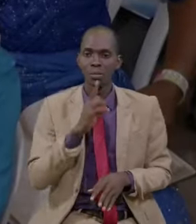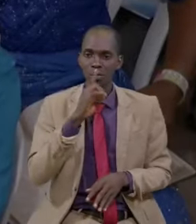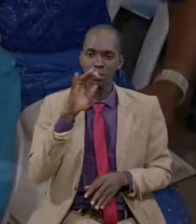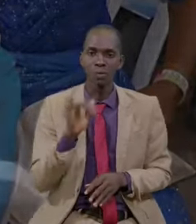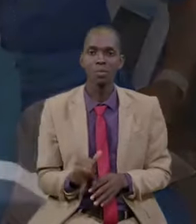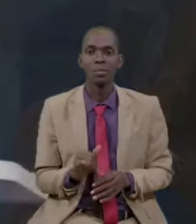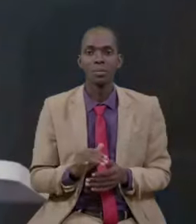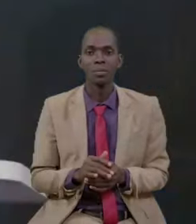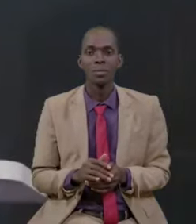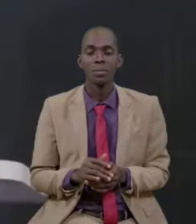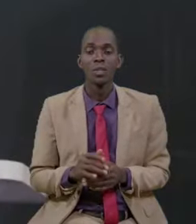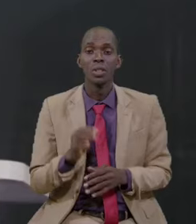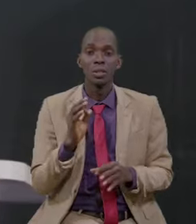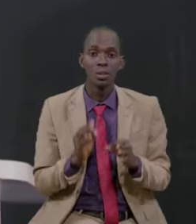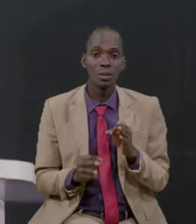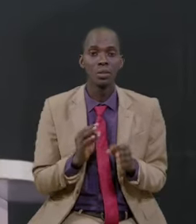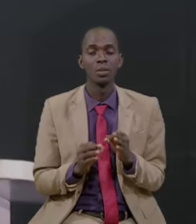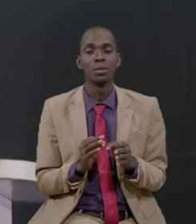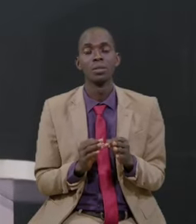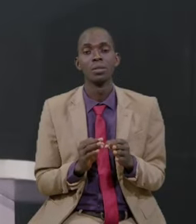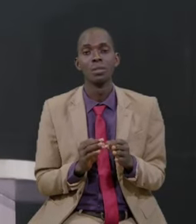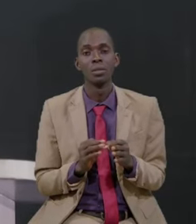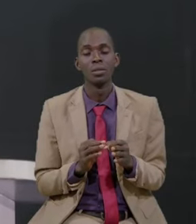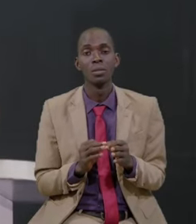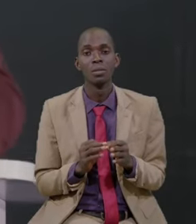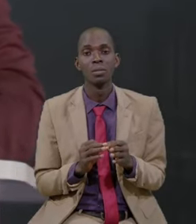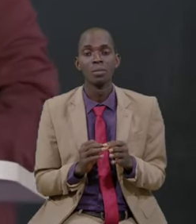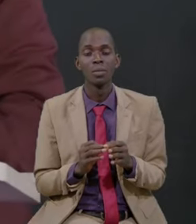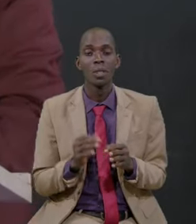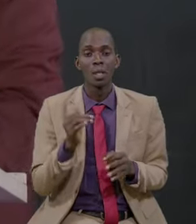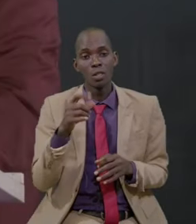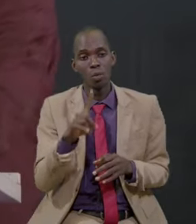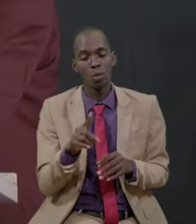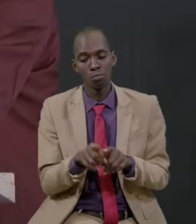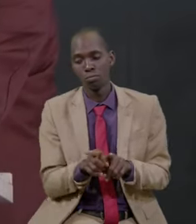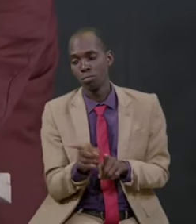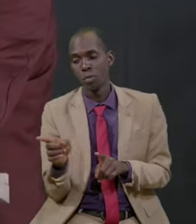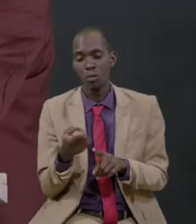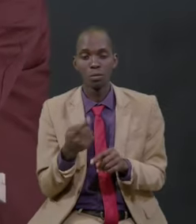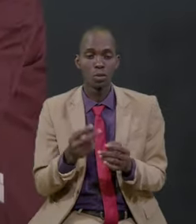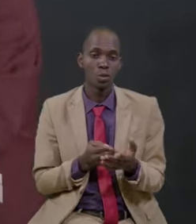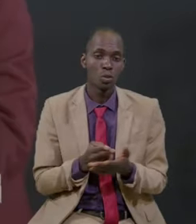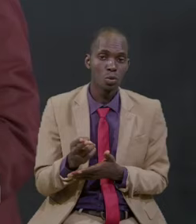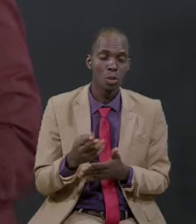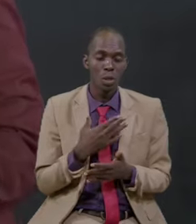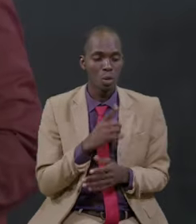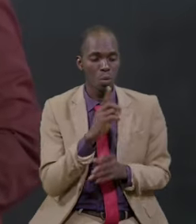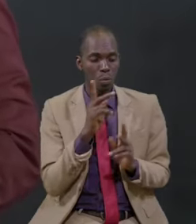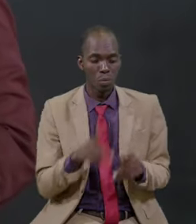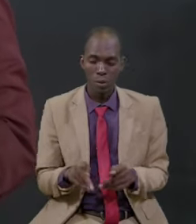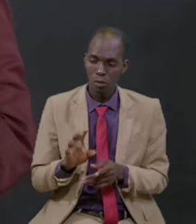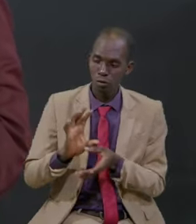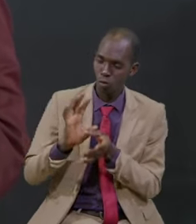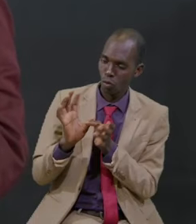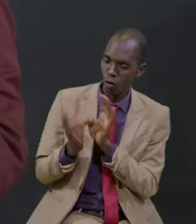Alors, si vous les voyez, l'un des frères s'égarer loin de la vérité et que l'un l'y ramène, qu'il sache que